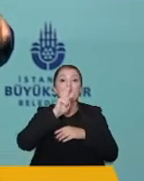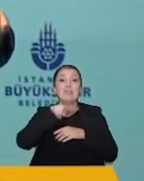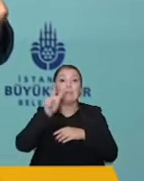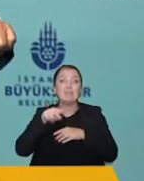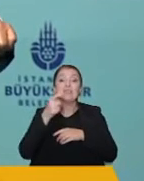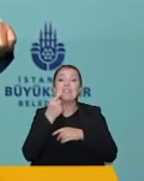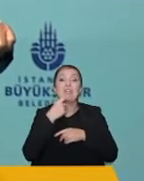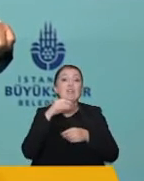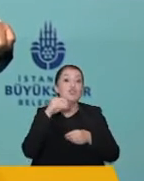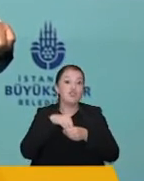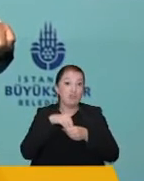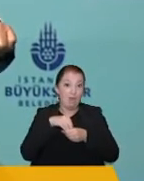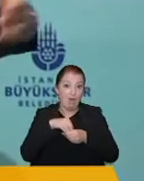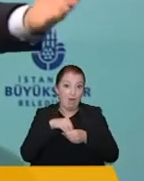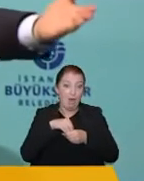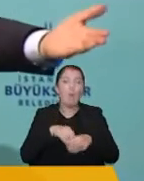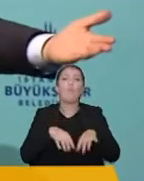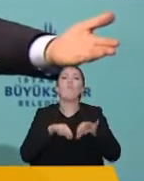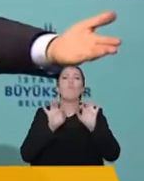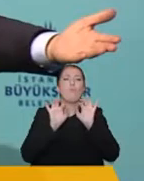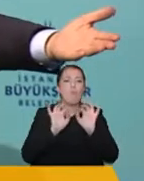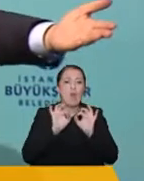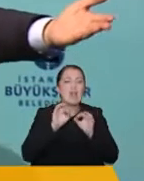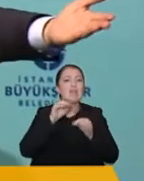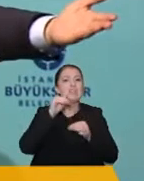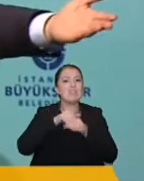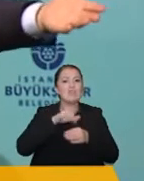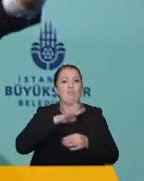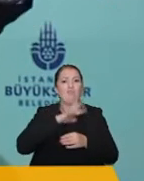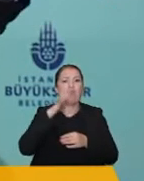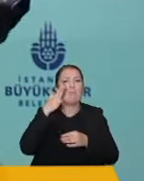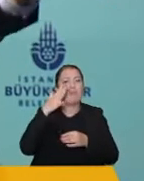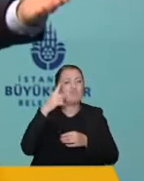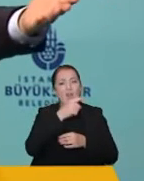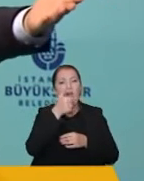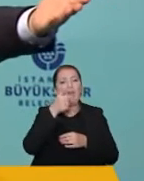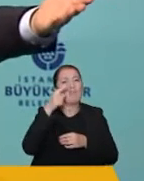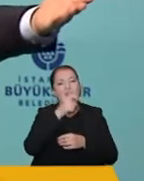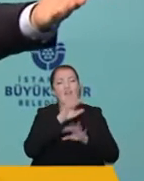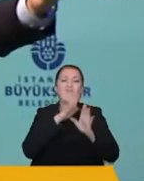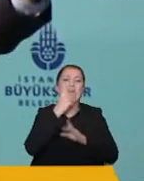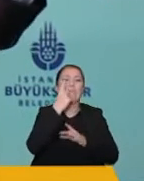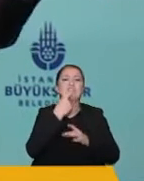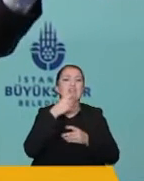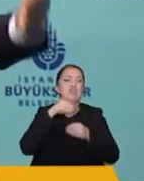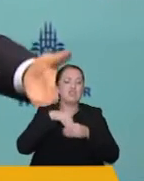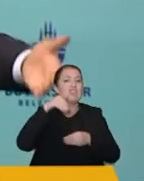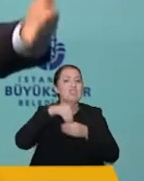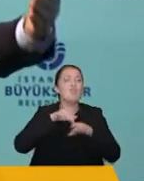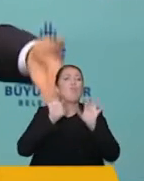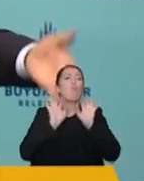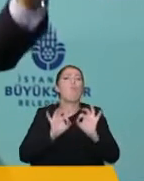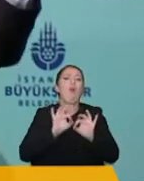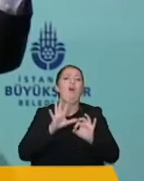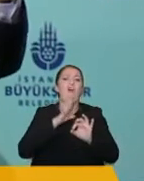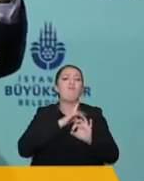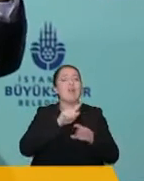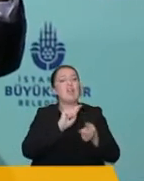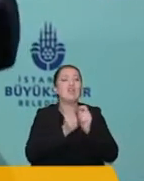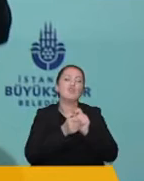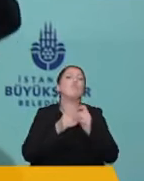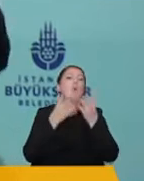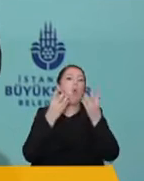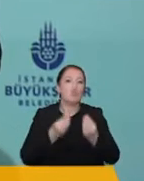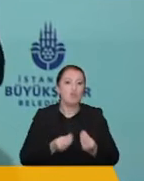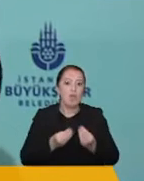2022 yılı içerisinde, muhtemelen seçim var 5-6 ay içerisinde veya en geç bir sene içerisinde, mutlaka bir düzenleme